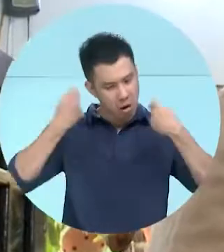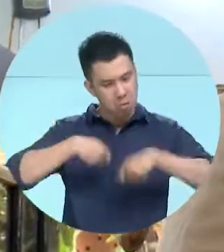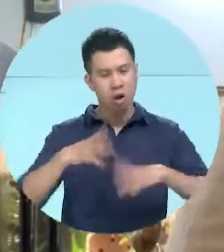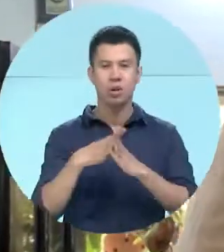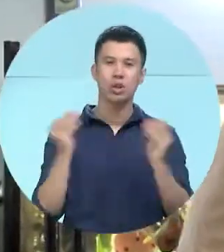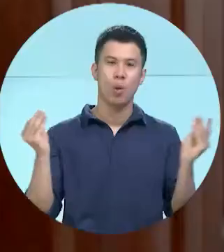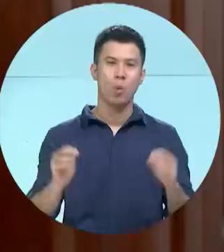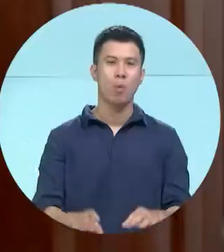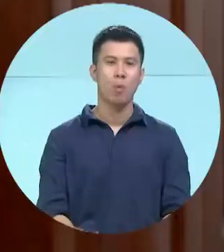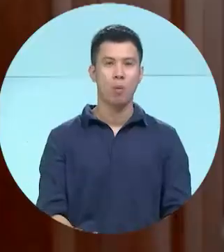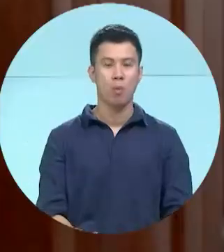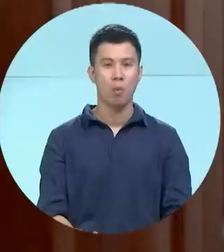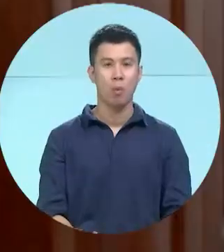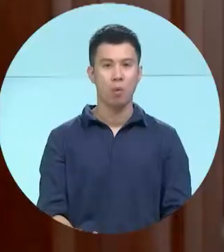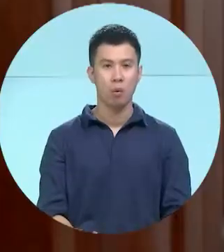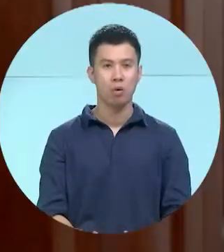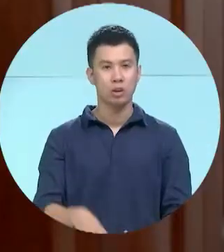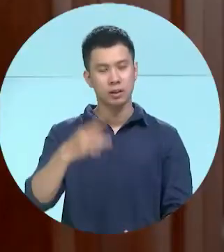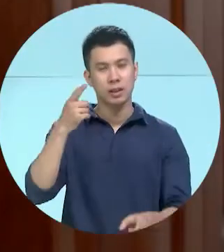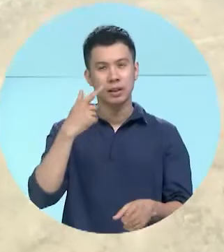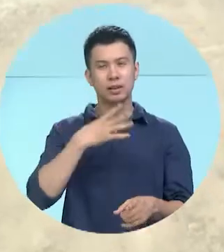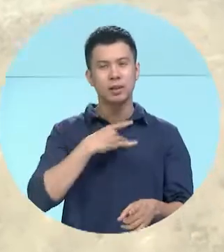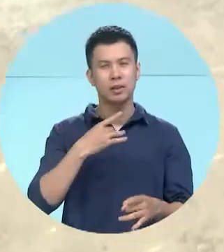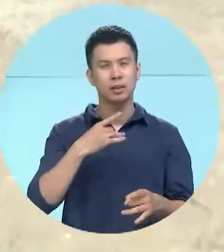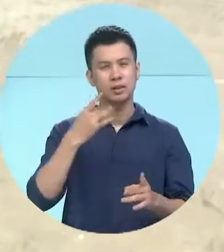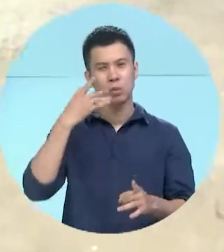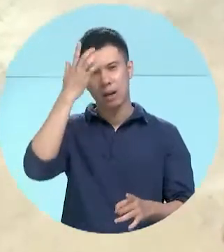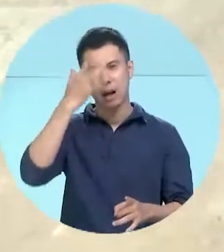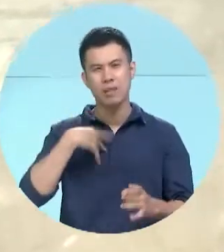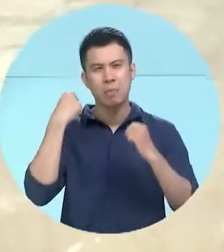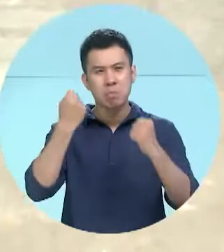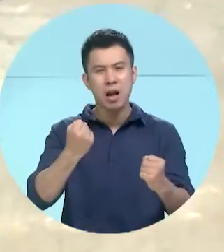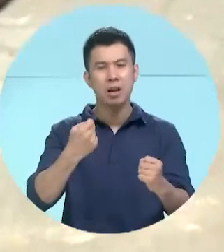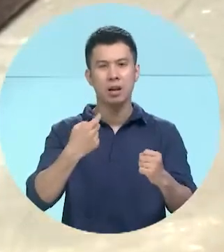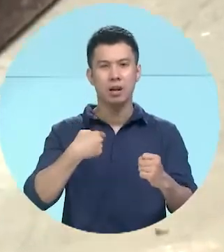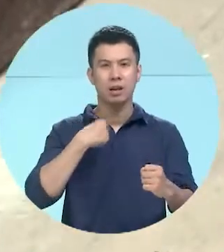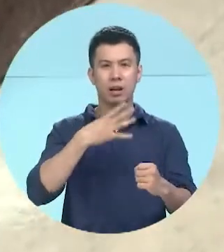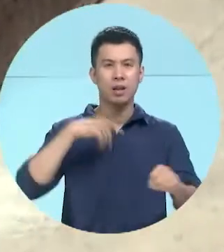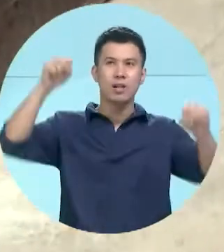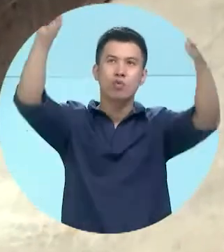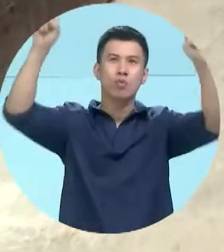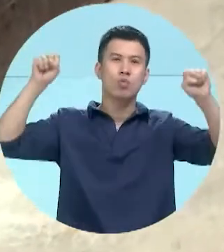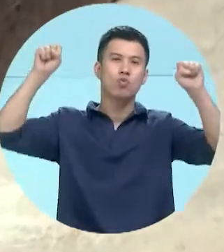nhiều, cũng thích can cảm, cảm giác mạnh. Thích cái thì ra đu xà cửa.